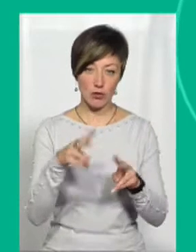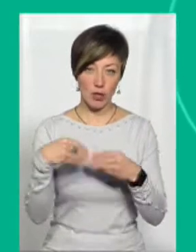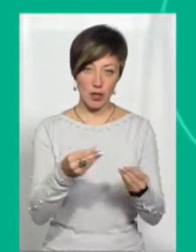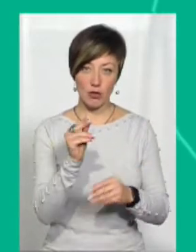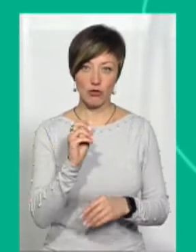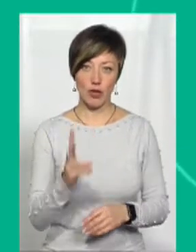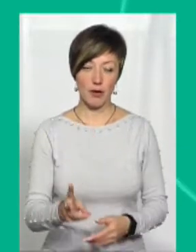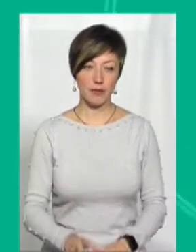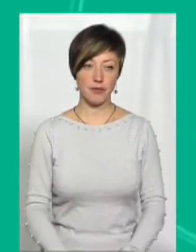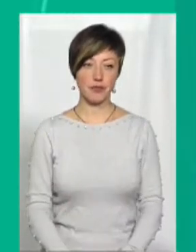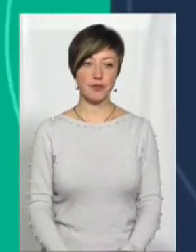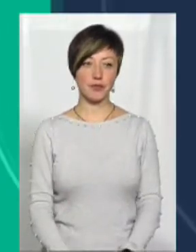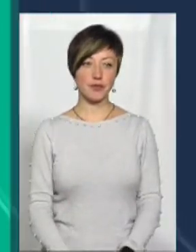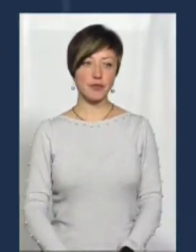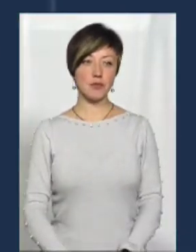чек.